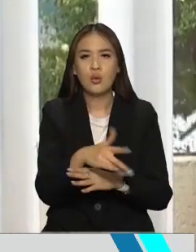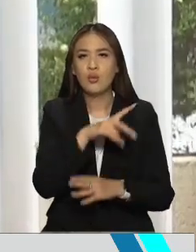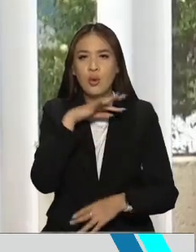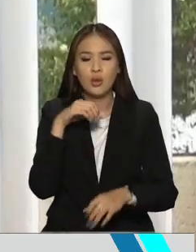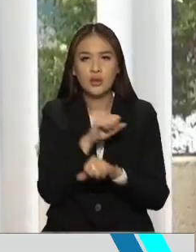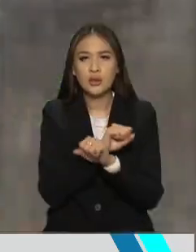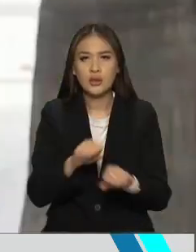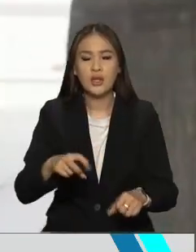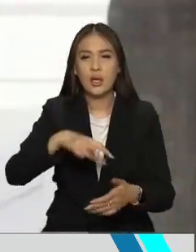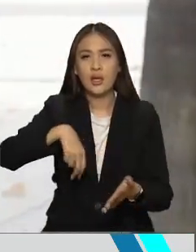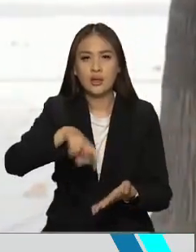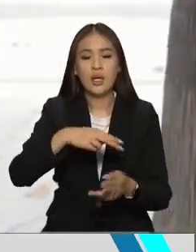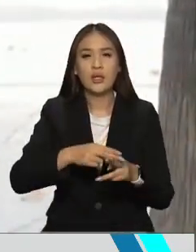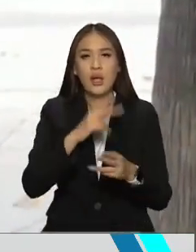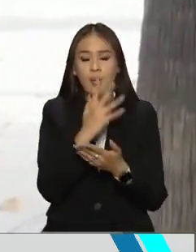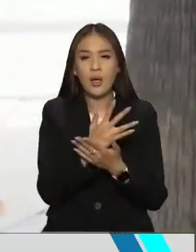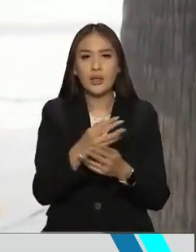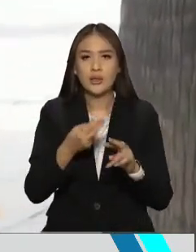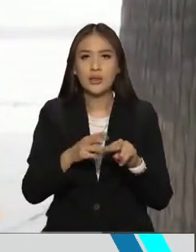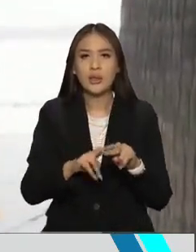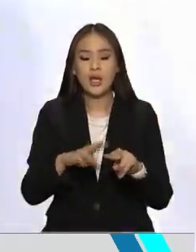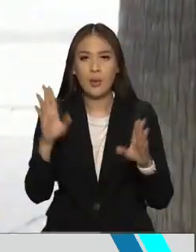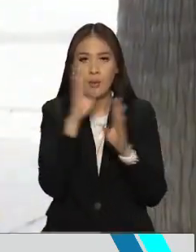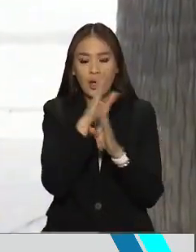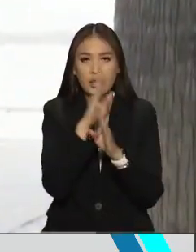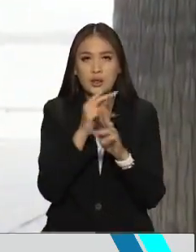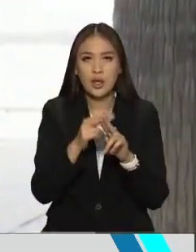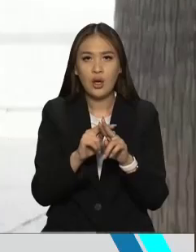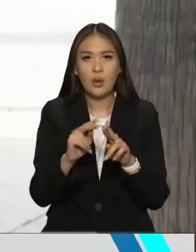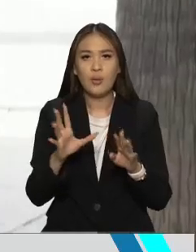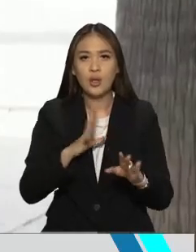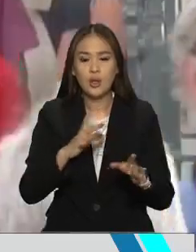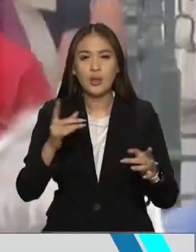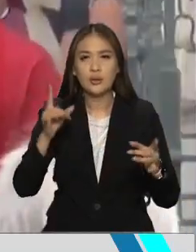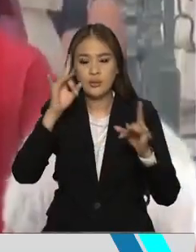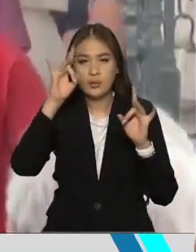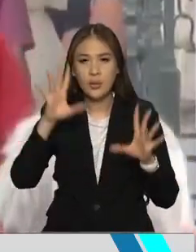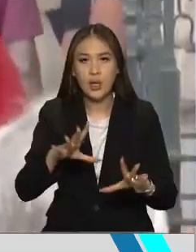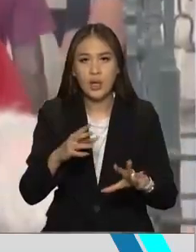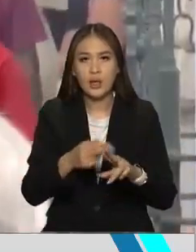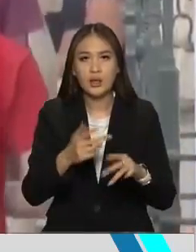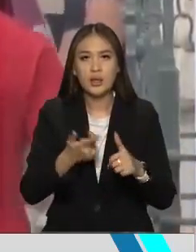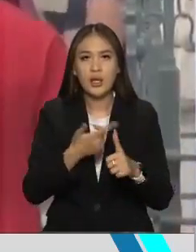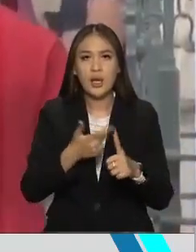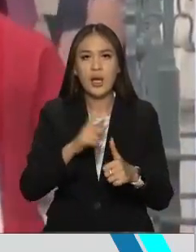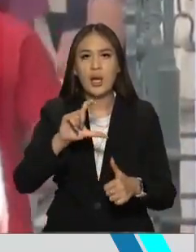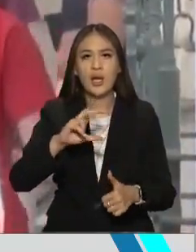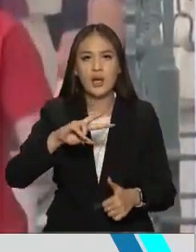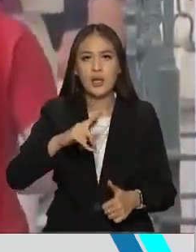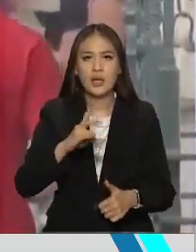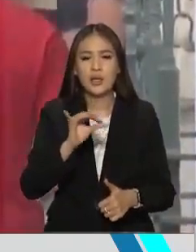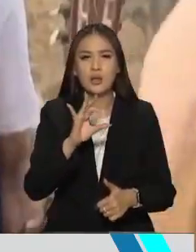жара по словам экспертов вызвана глобальными климатическими сдвигами а также природным явлением под названием эль-нио